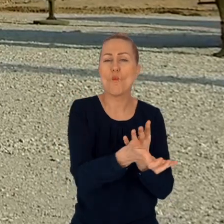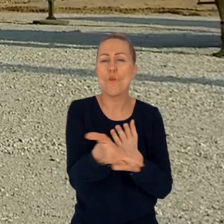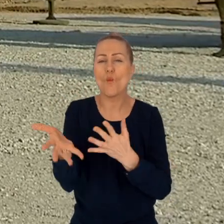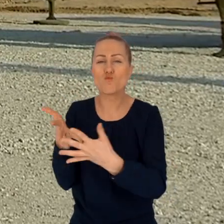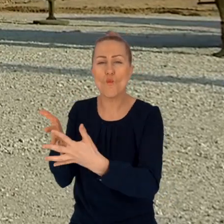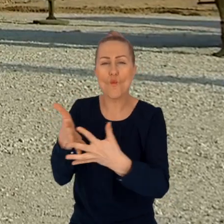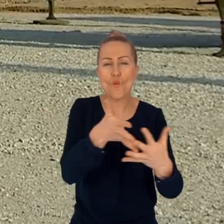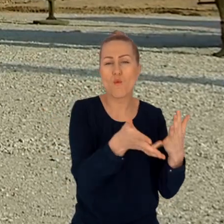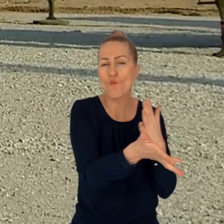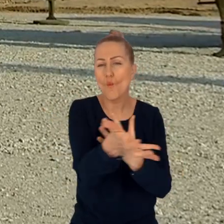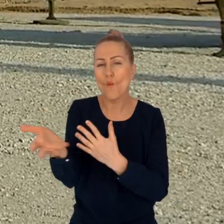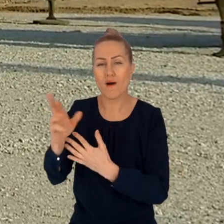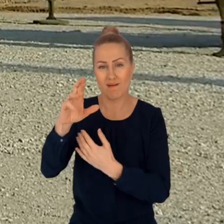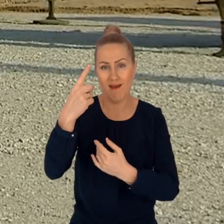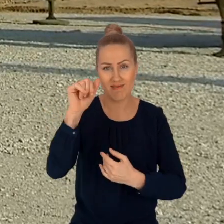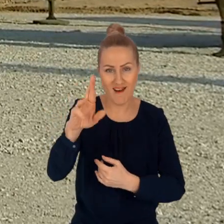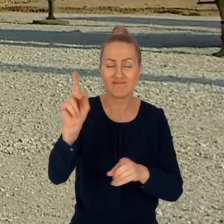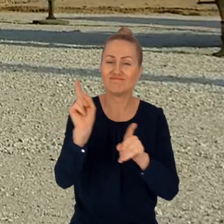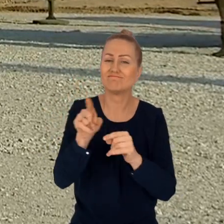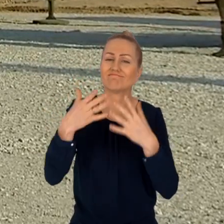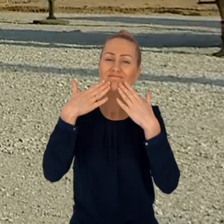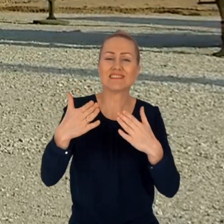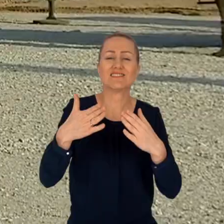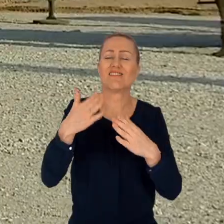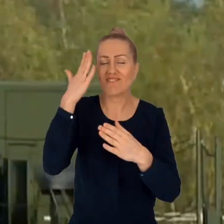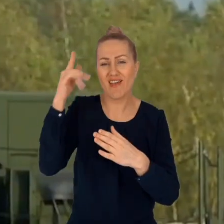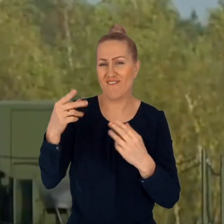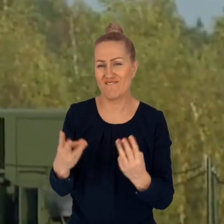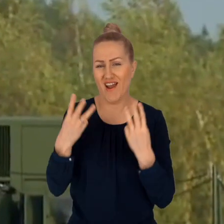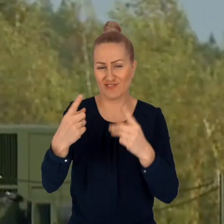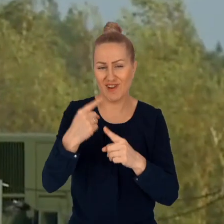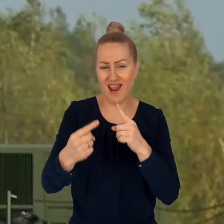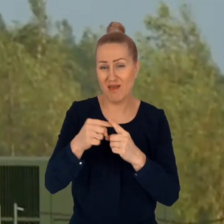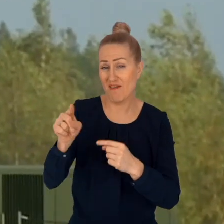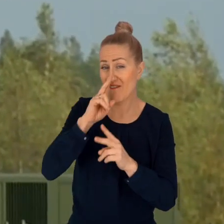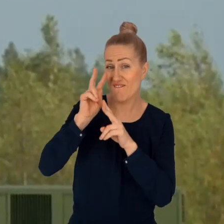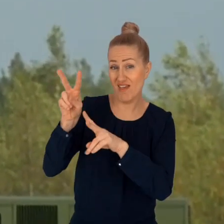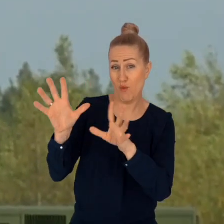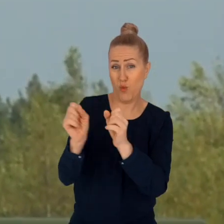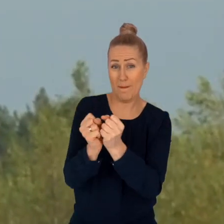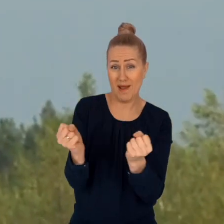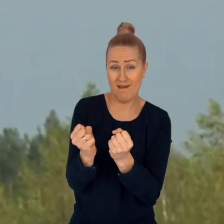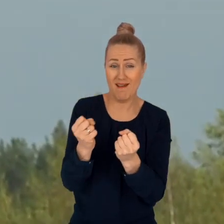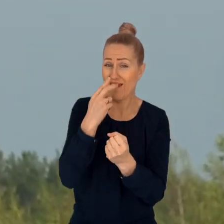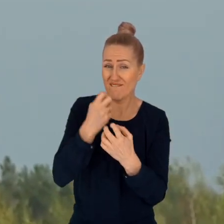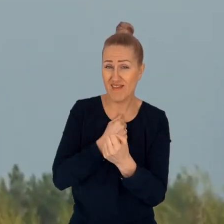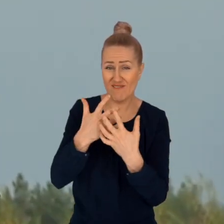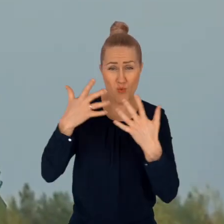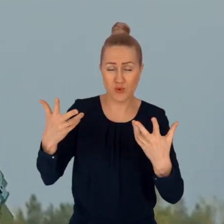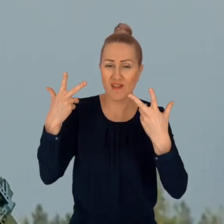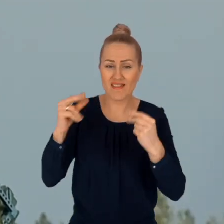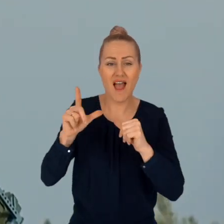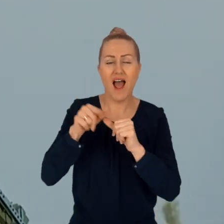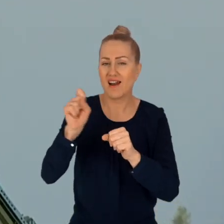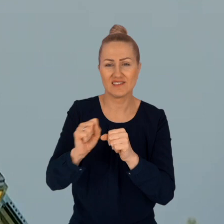system. Pewien ważny element tego systemu nie jest tak z pozoru widoczny, ale jest niezwykle istotny, bo on